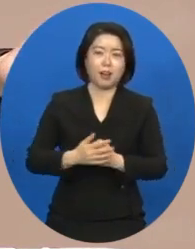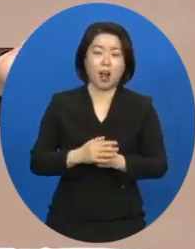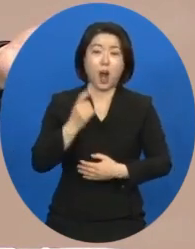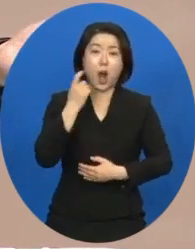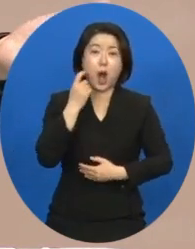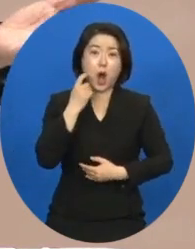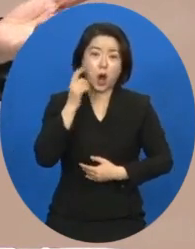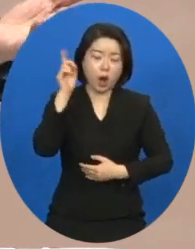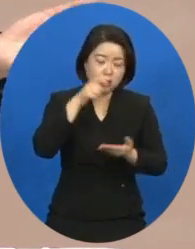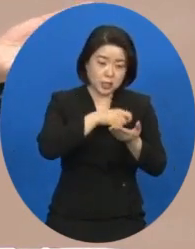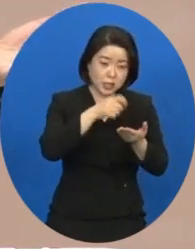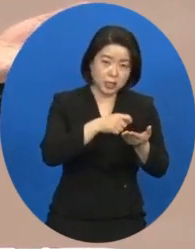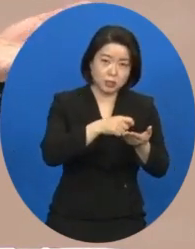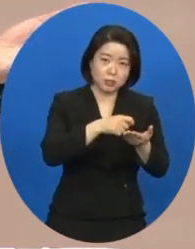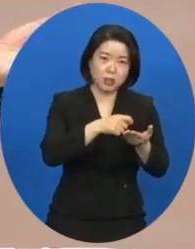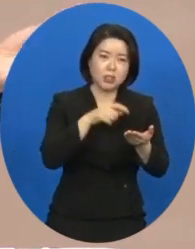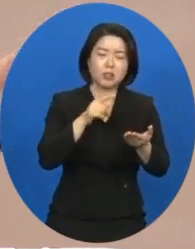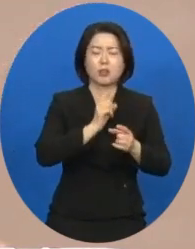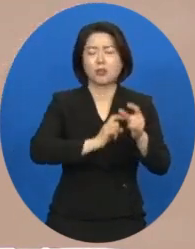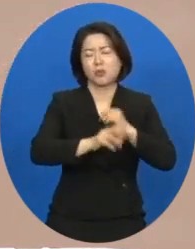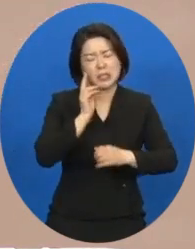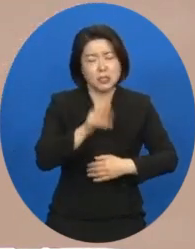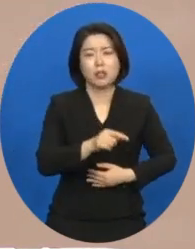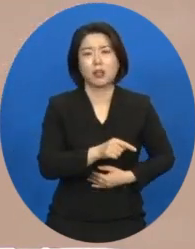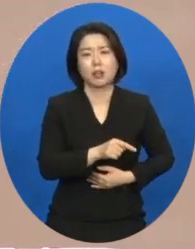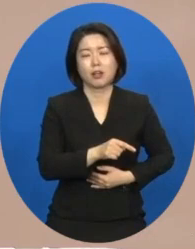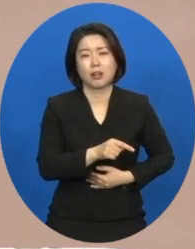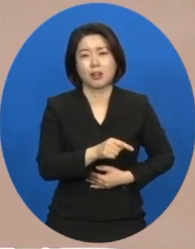쓰던 건 그건 얼마나 끔찍한 일입니까?